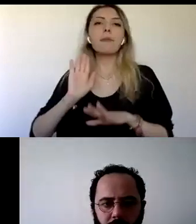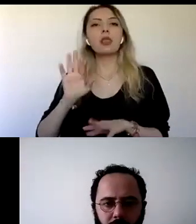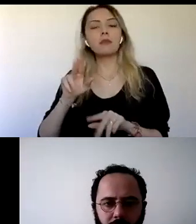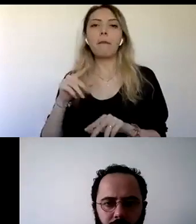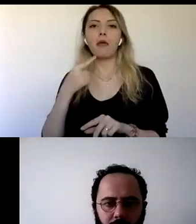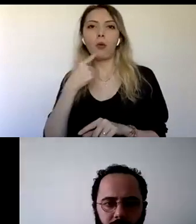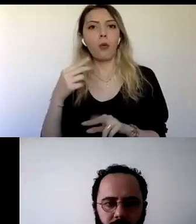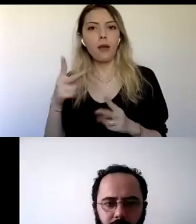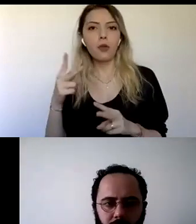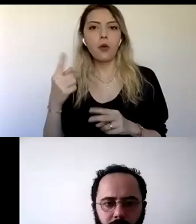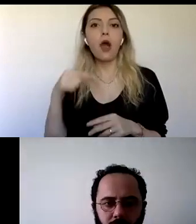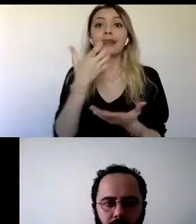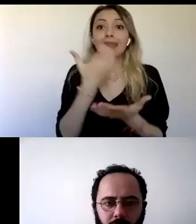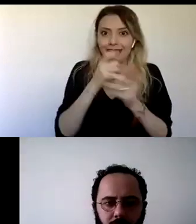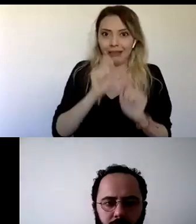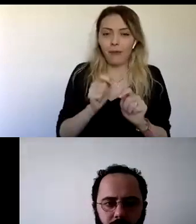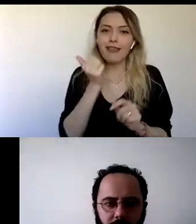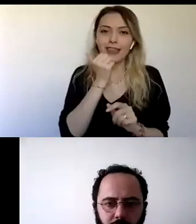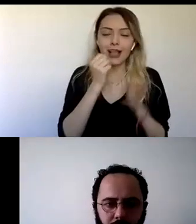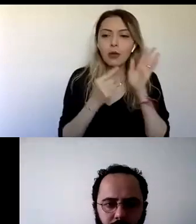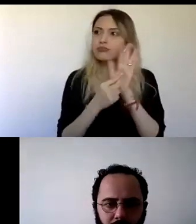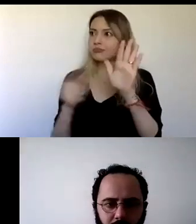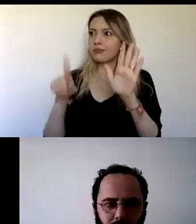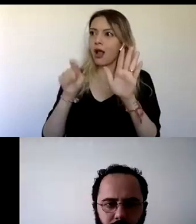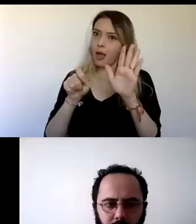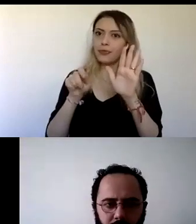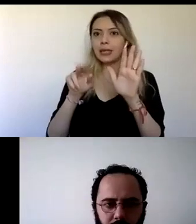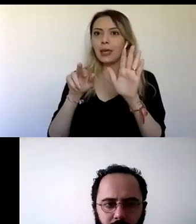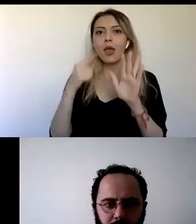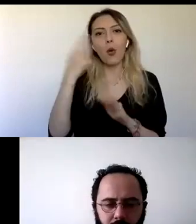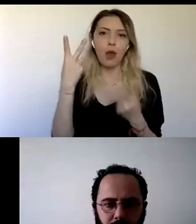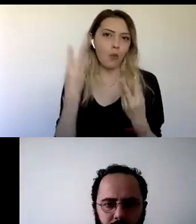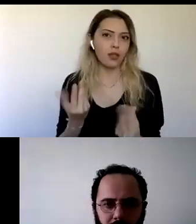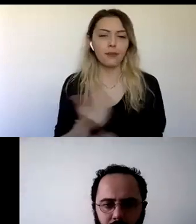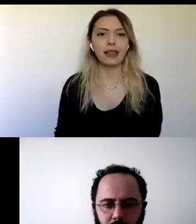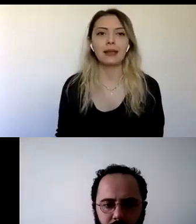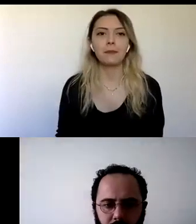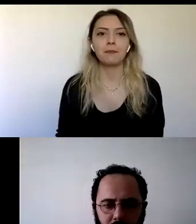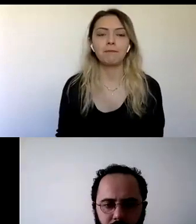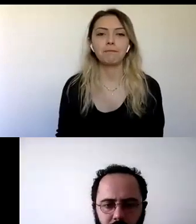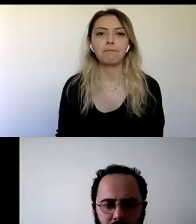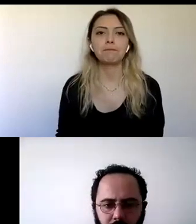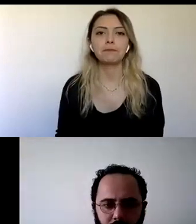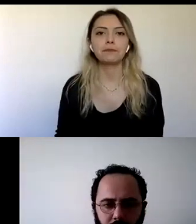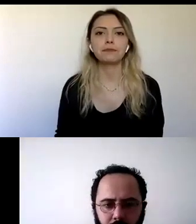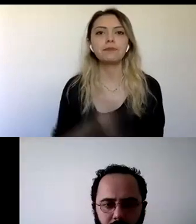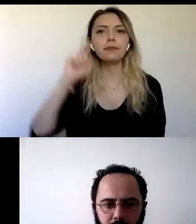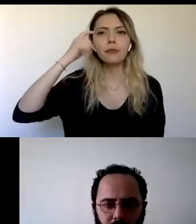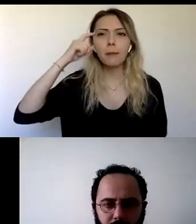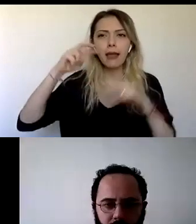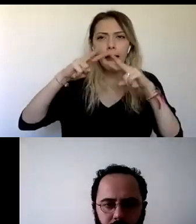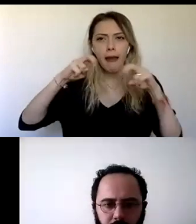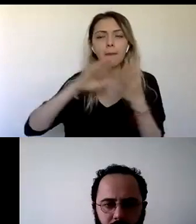bir arşiv sunar. Bunlar birazcık izleme öncesine yönelik şeylerdi. Bir de izleme sırasında da bir takım